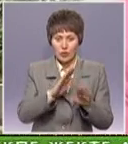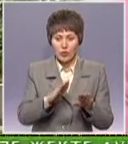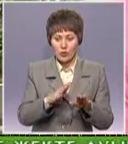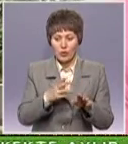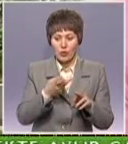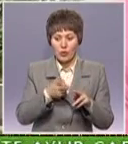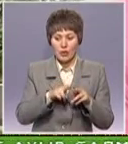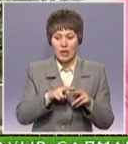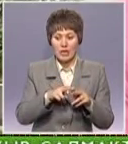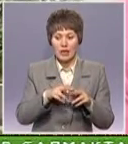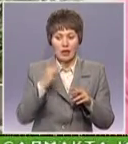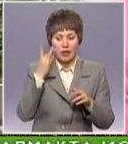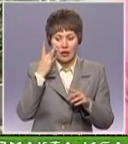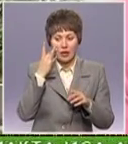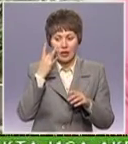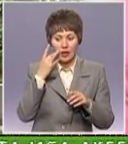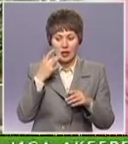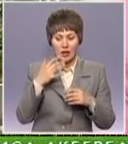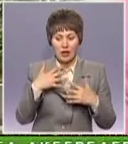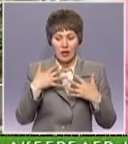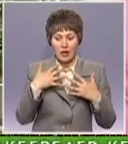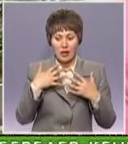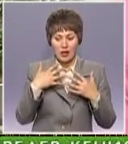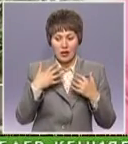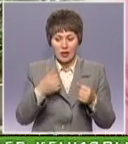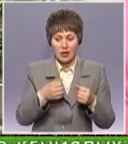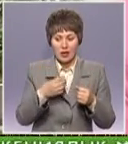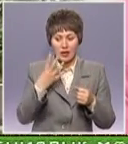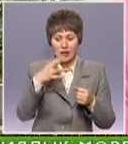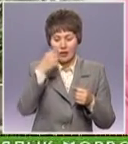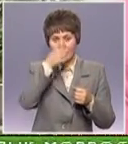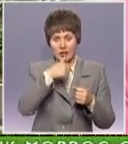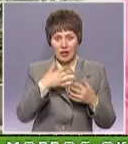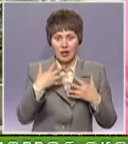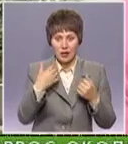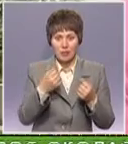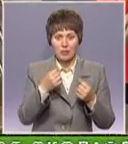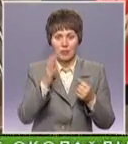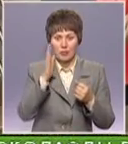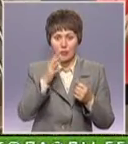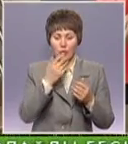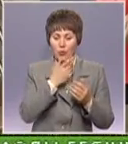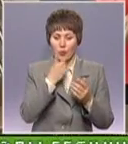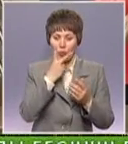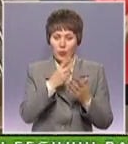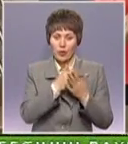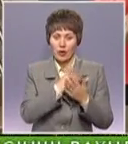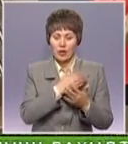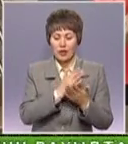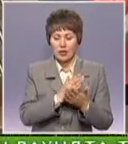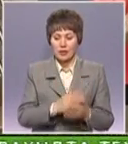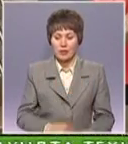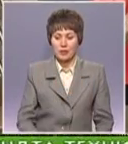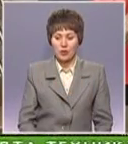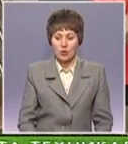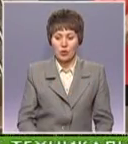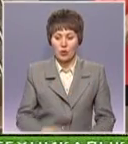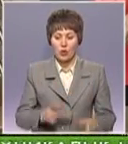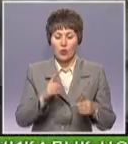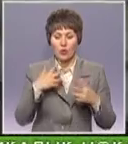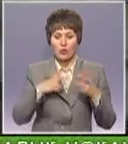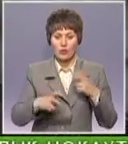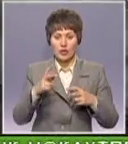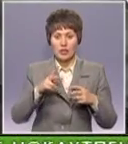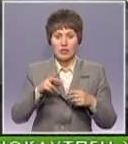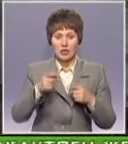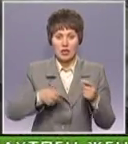Сол арқашанда соларды амандықта, 40 жылдықта да өстіп амандықта көрсем деп ойлаймын. Университет ректоры да бұл думанды кездесуден